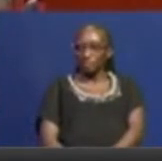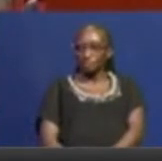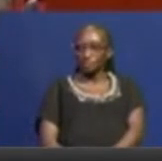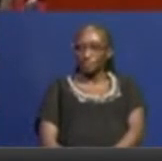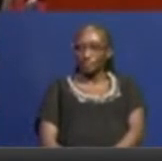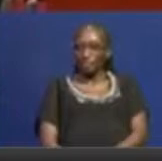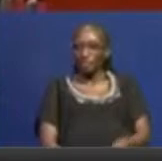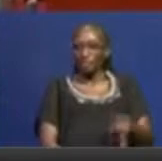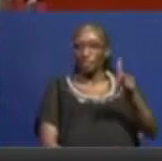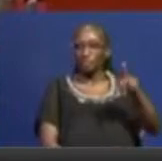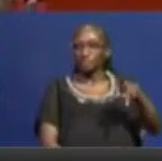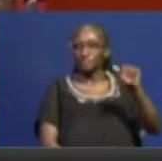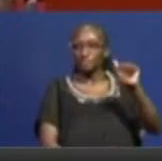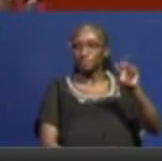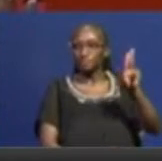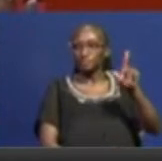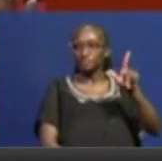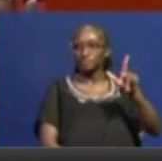Rarieda Paul